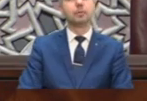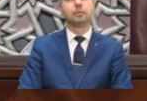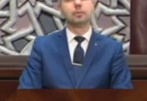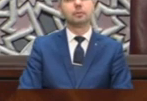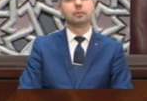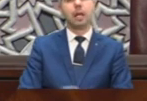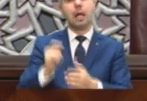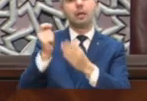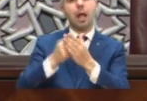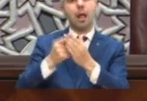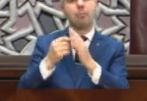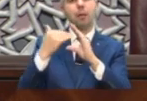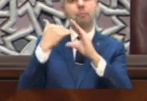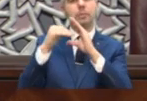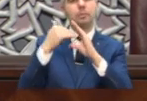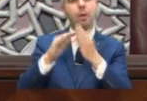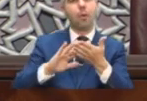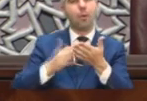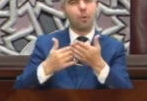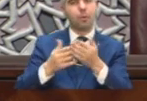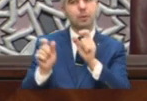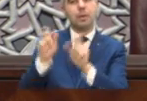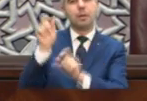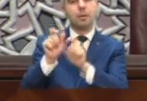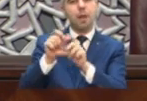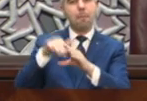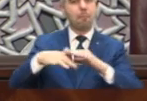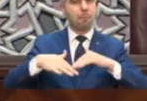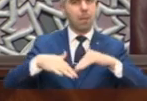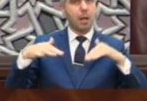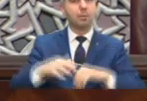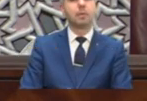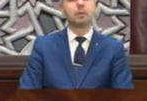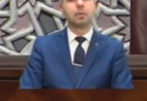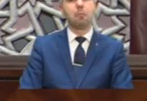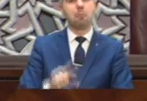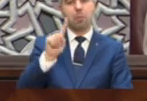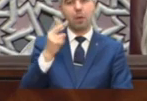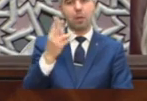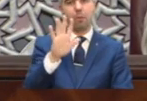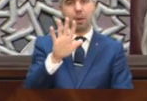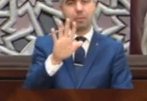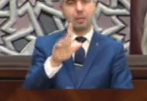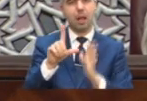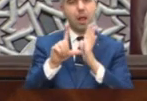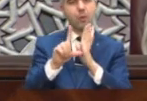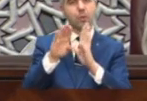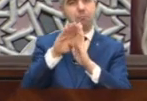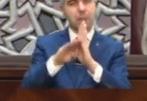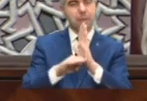يخص الطلبات المقدمة من لدن السيدات والسادة النواب بناء على المادة 152 من النظام